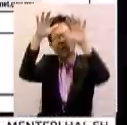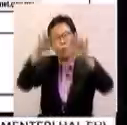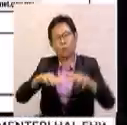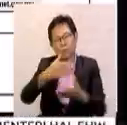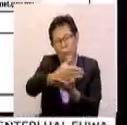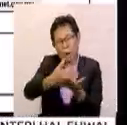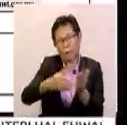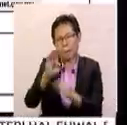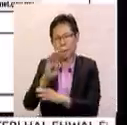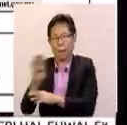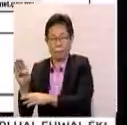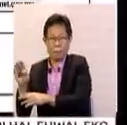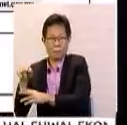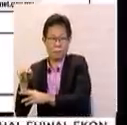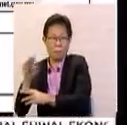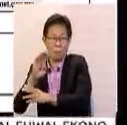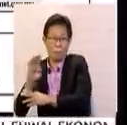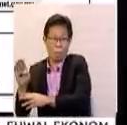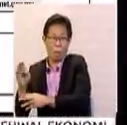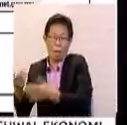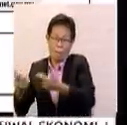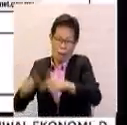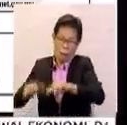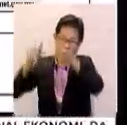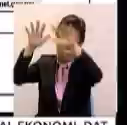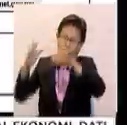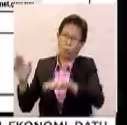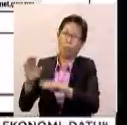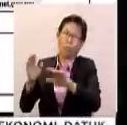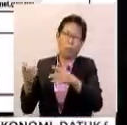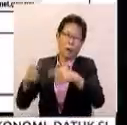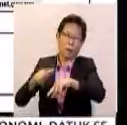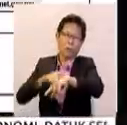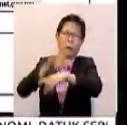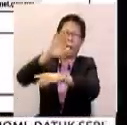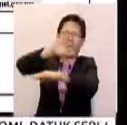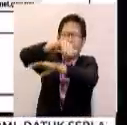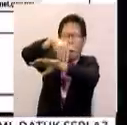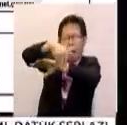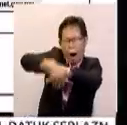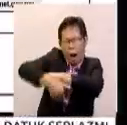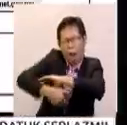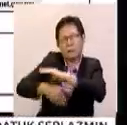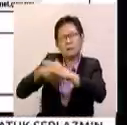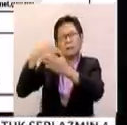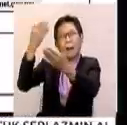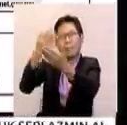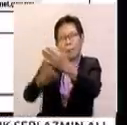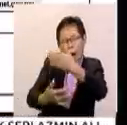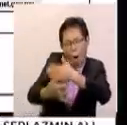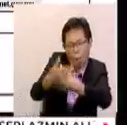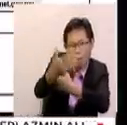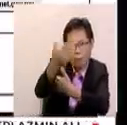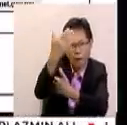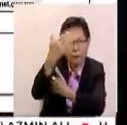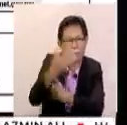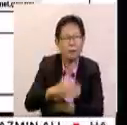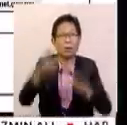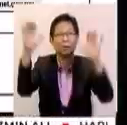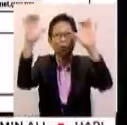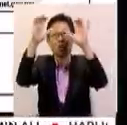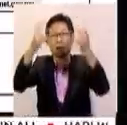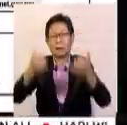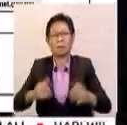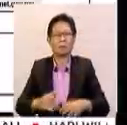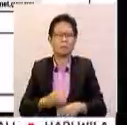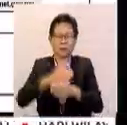bahagian barat ini berlaku pada waktu tengah malam sehinggalah ke awal pagi sekian cuaca buat masa